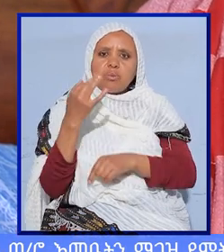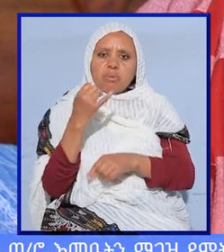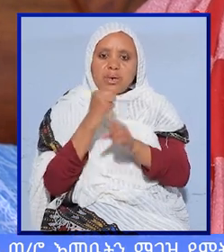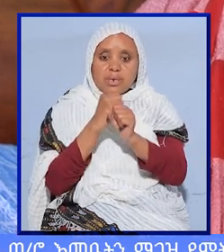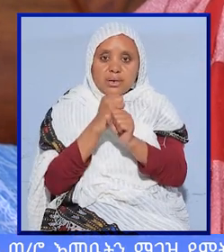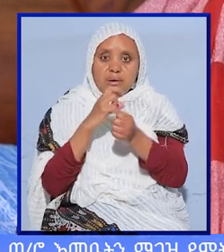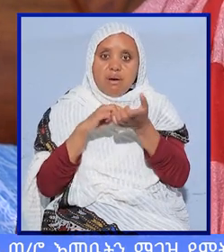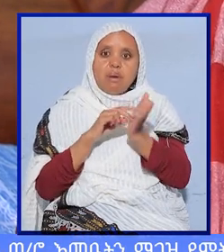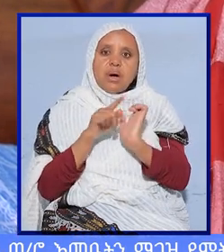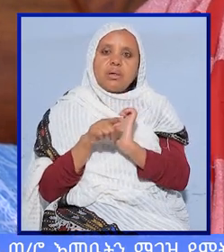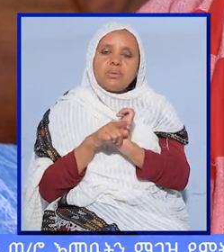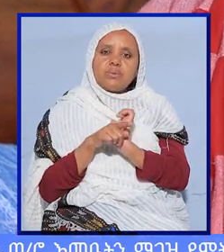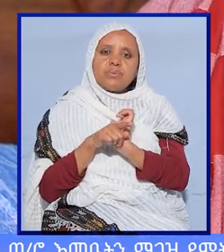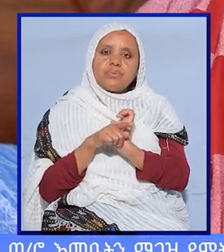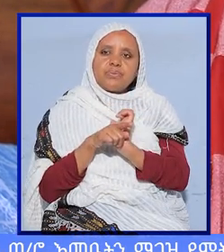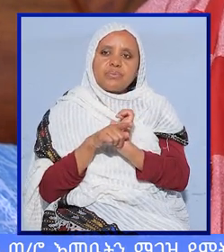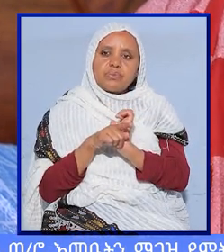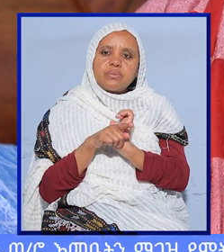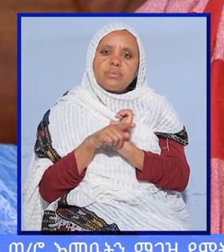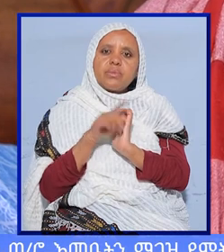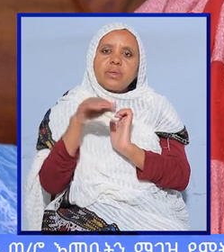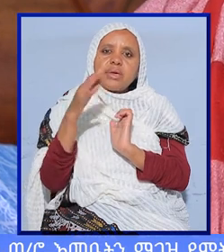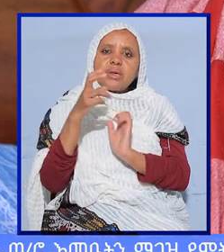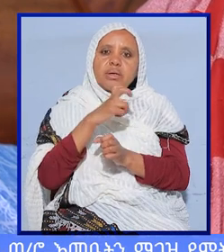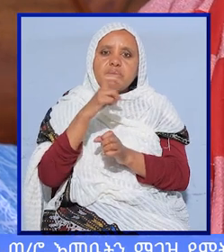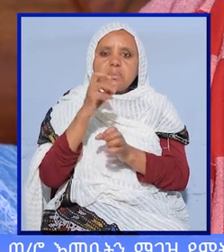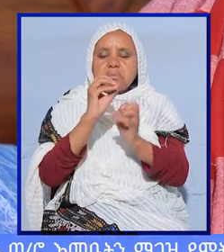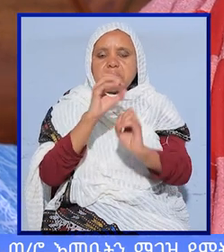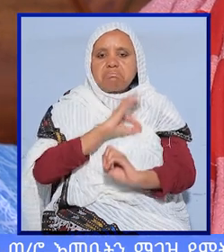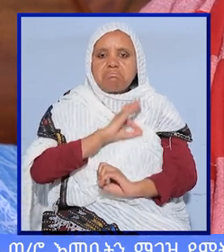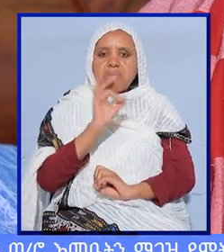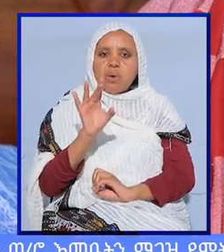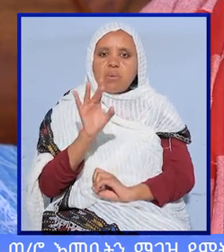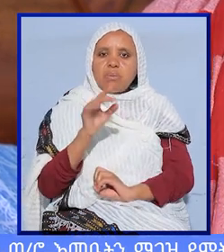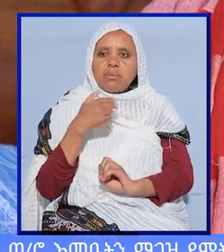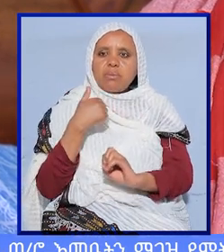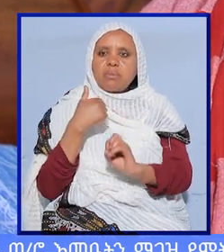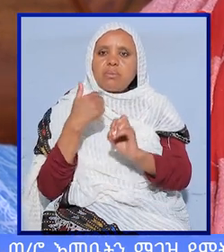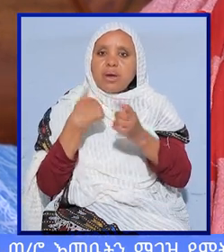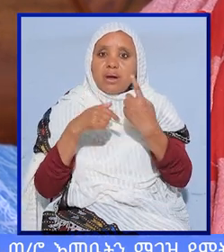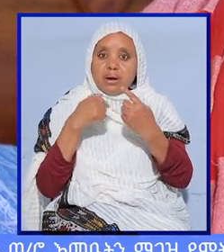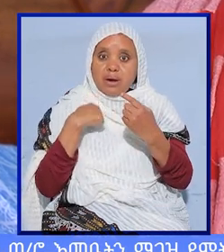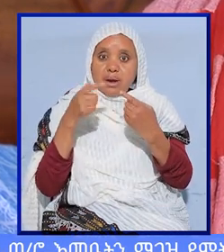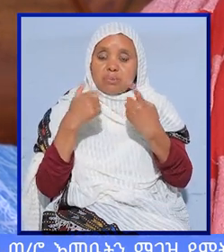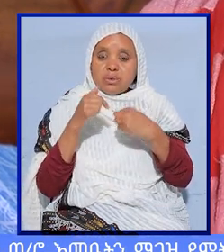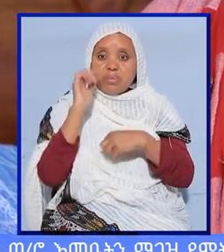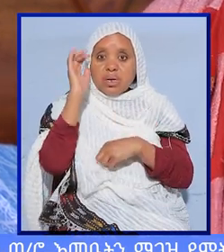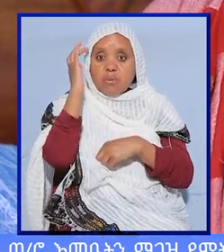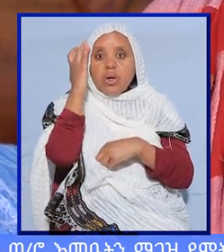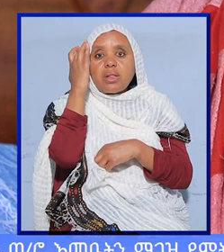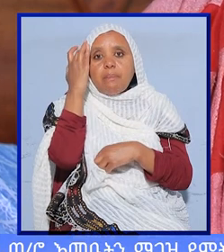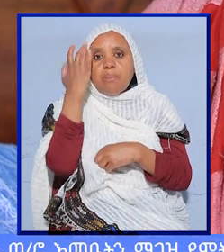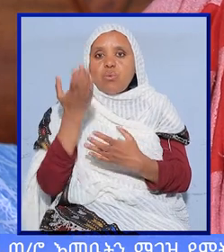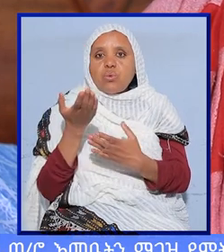ነበረ ሊሰራ ማለት ነው። ከዛ ከትራንስፖርት ምንም አልተረፈም። እኔ ስሜጣ ሲመጣ ደግሞ